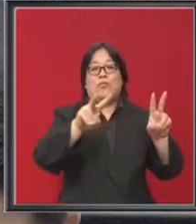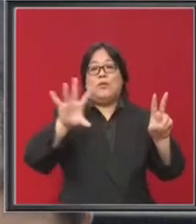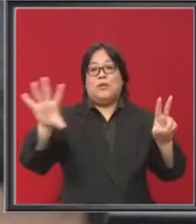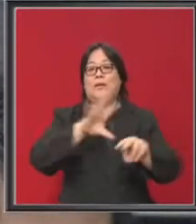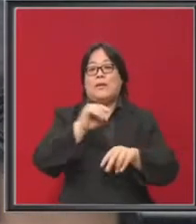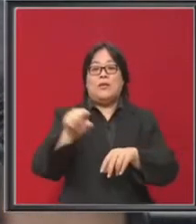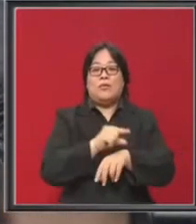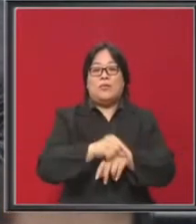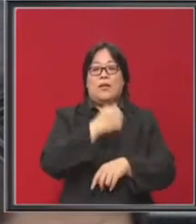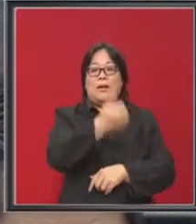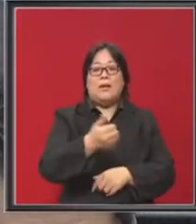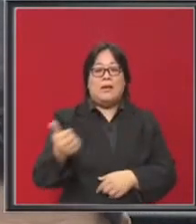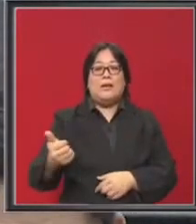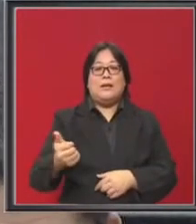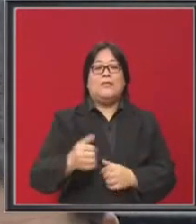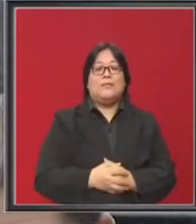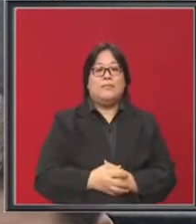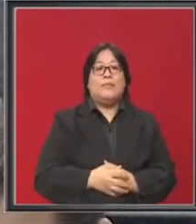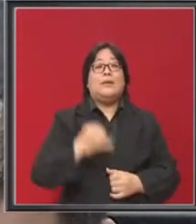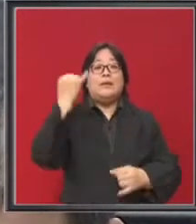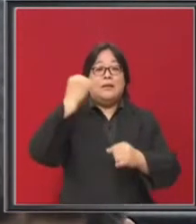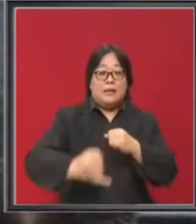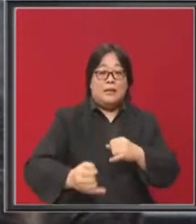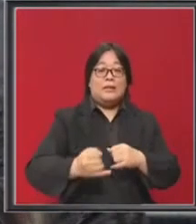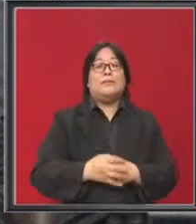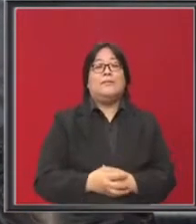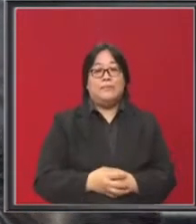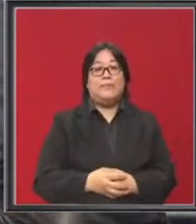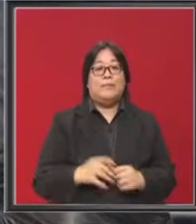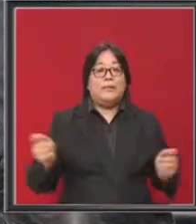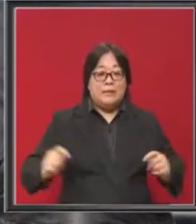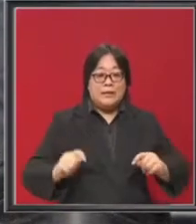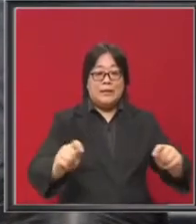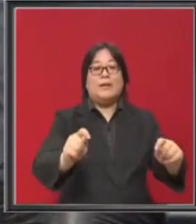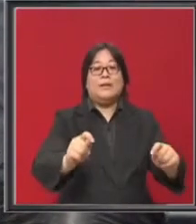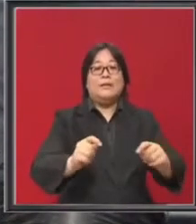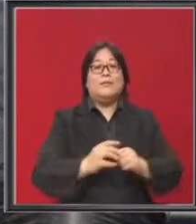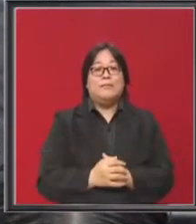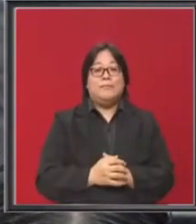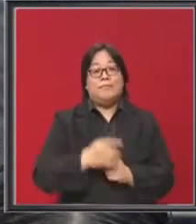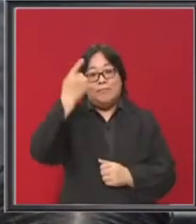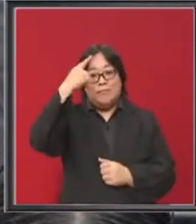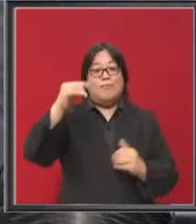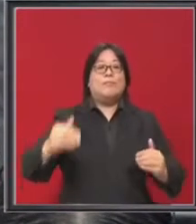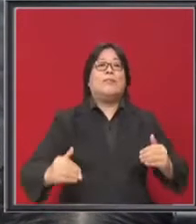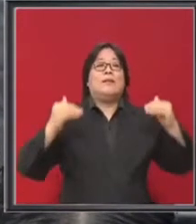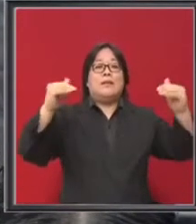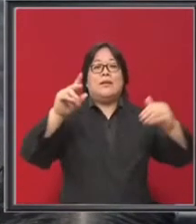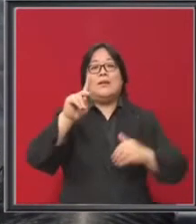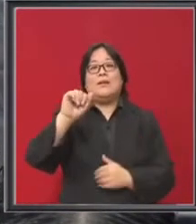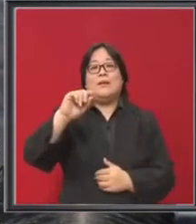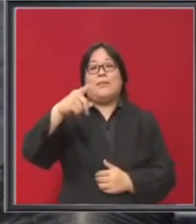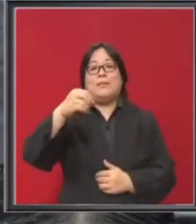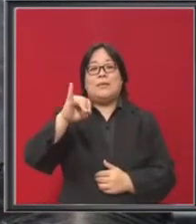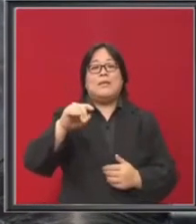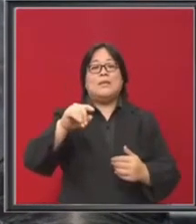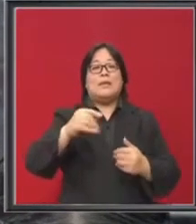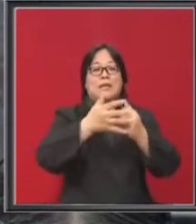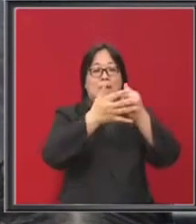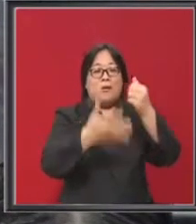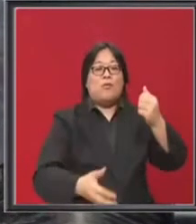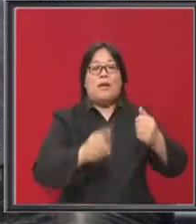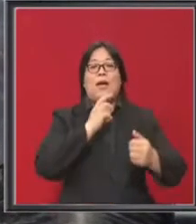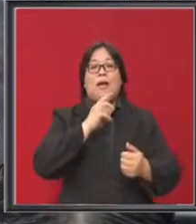dan penggunaan alat kecepatan air aki sekali Tindakan yang diambil ilahila untuk meningkatkan kapasitas hubungan